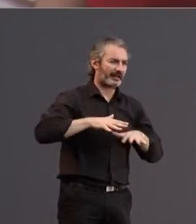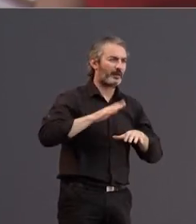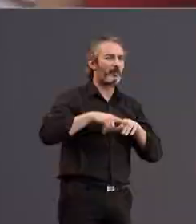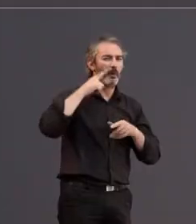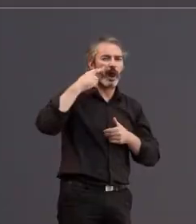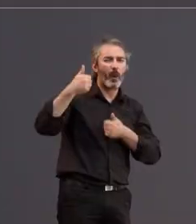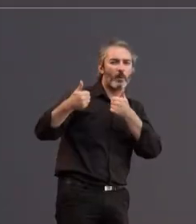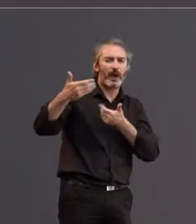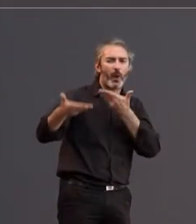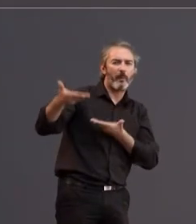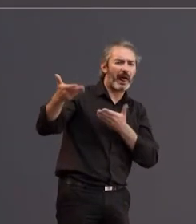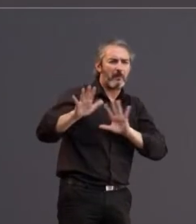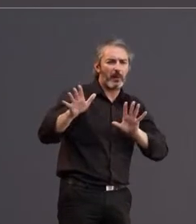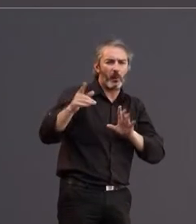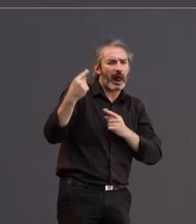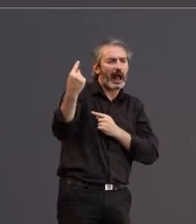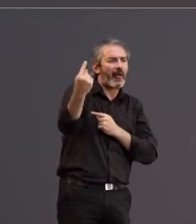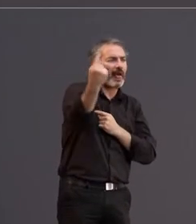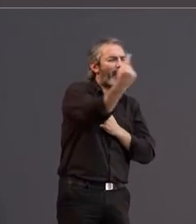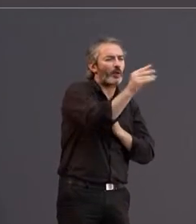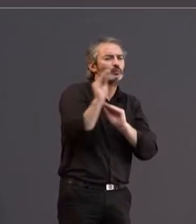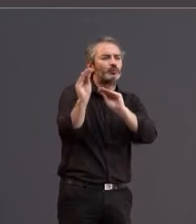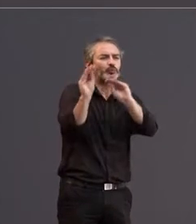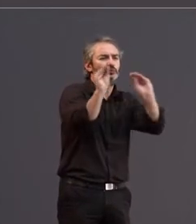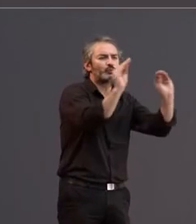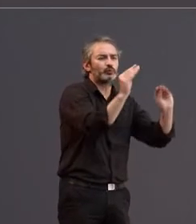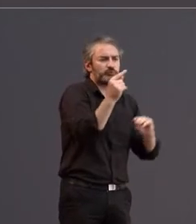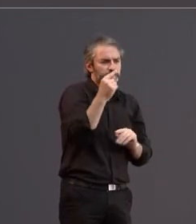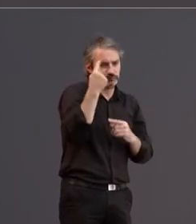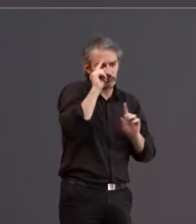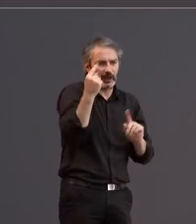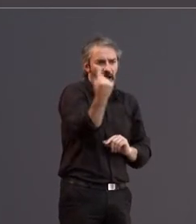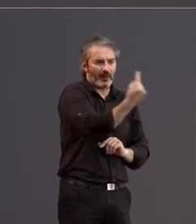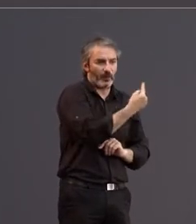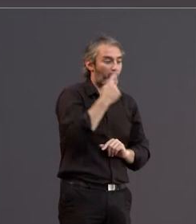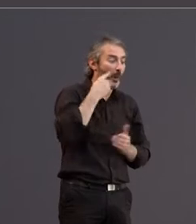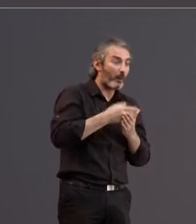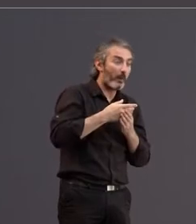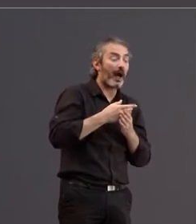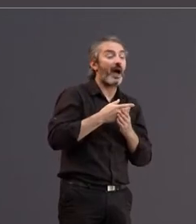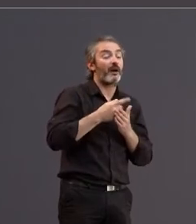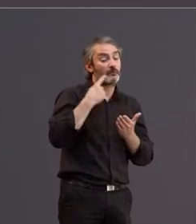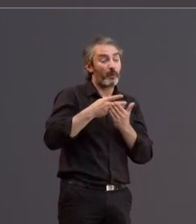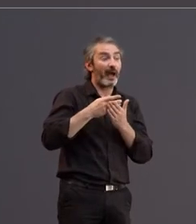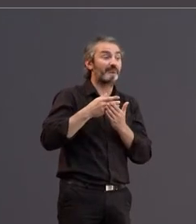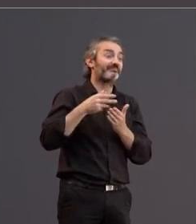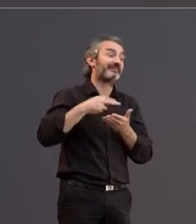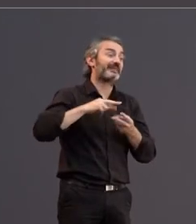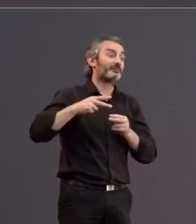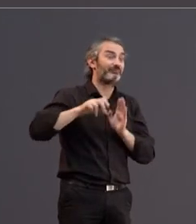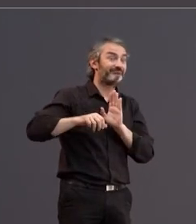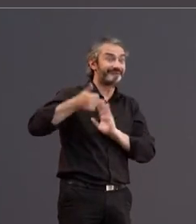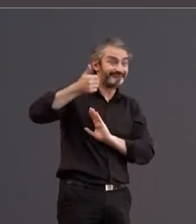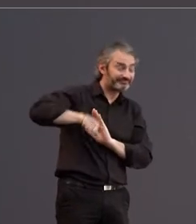amb ningú, tampoc, perquè vosaltres sou vosaltres i les vostres circumstàncies. Que una prova de traducció no superada no us animi, com en el